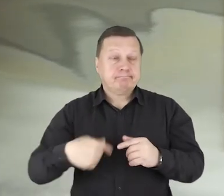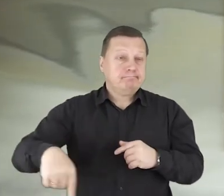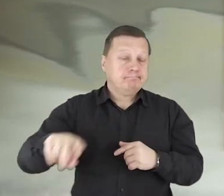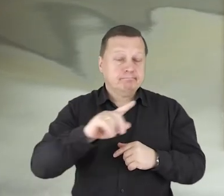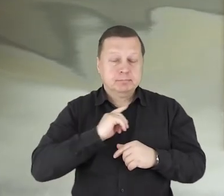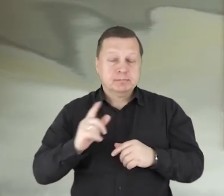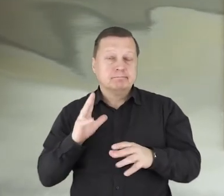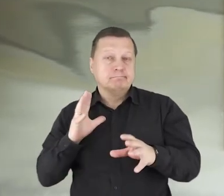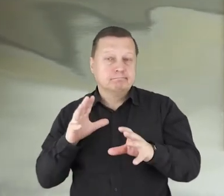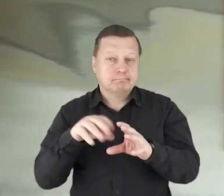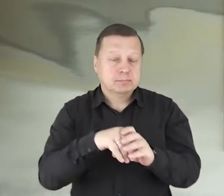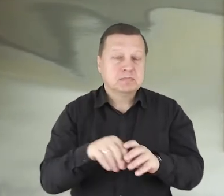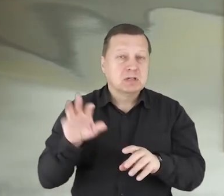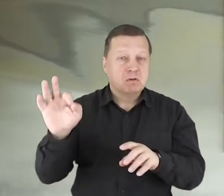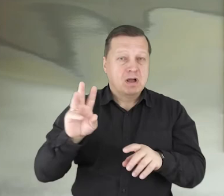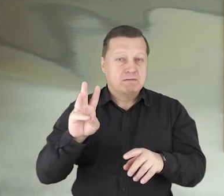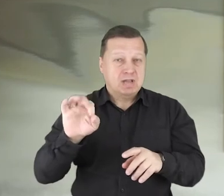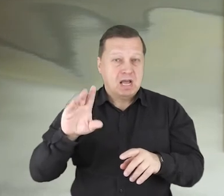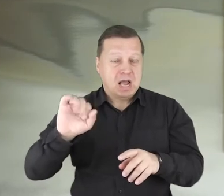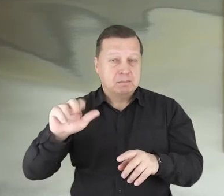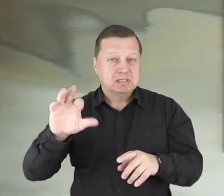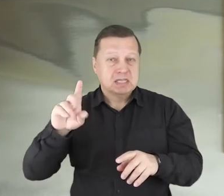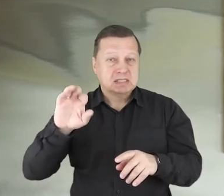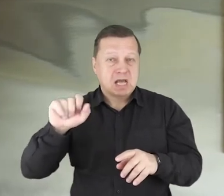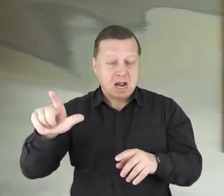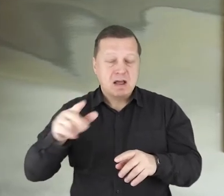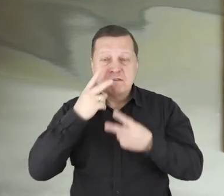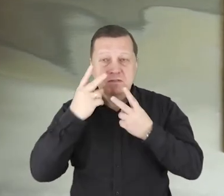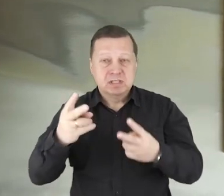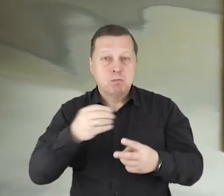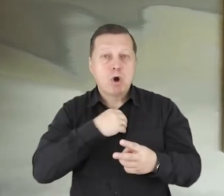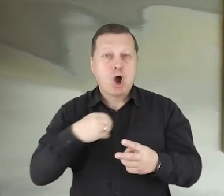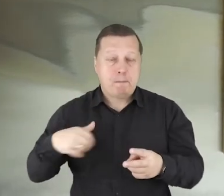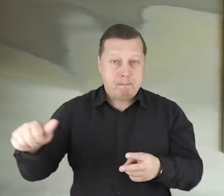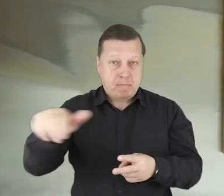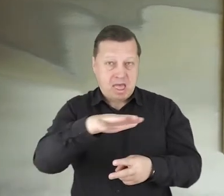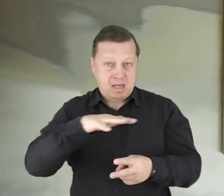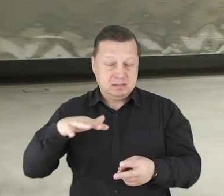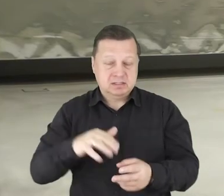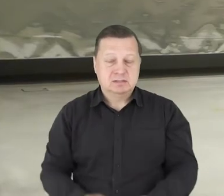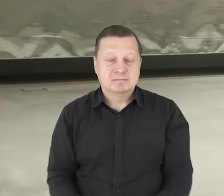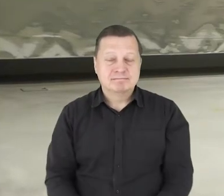wprowadza nas w sposób, w jaki Wilhelm Sasnal widzi polski pejzaż.